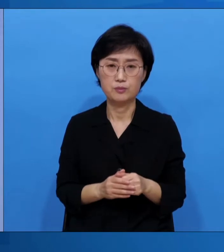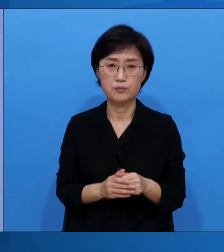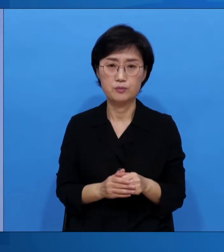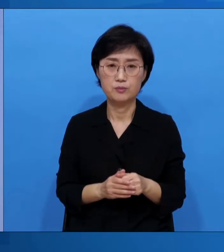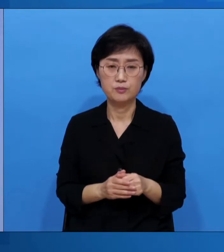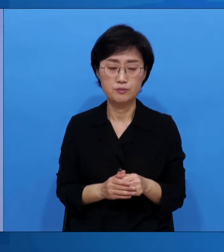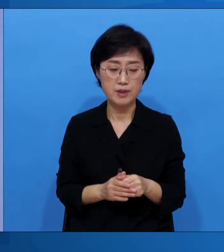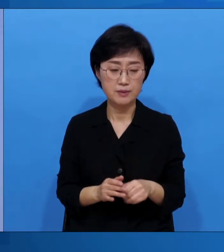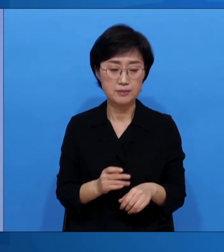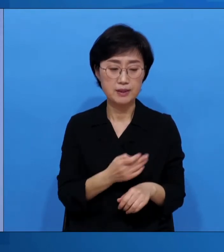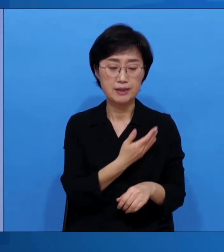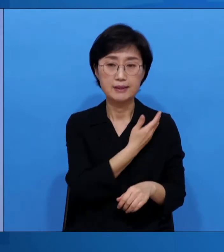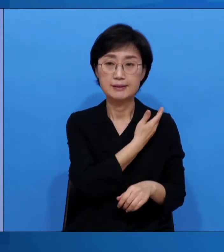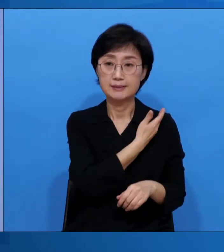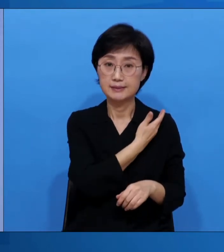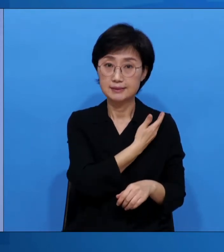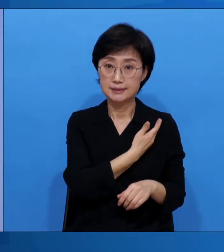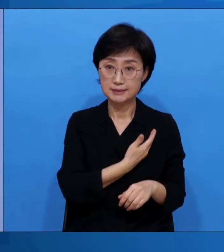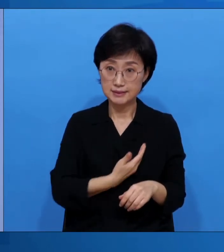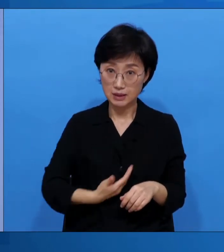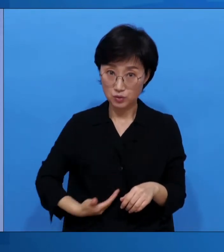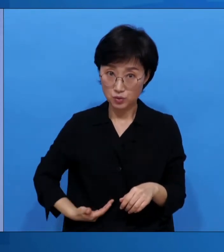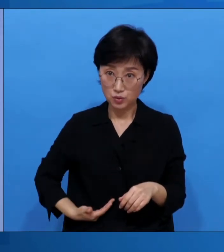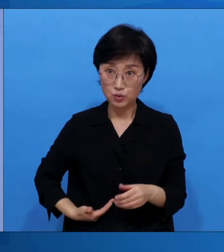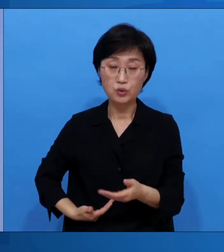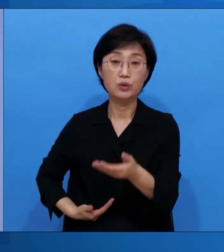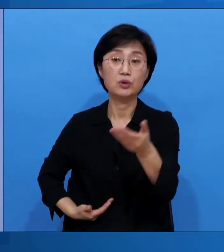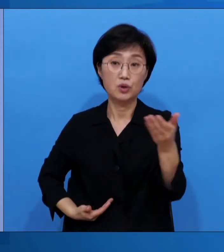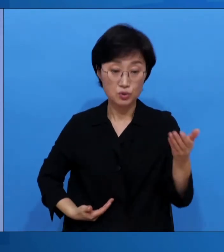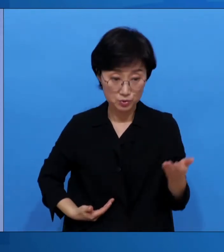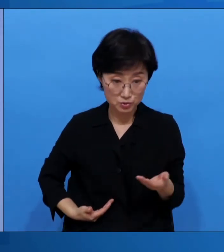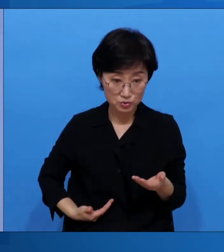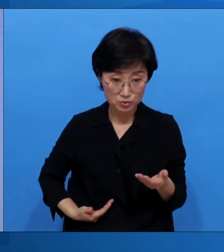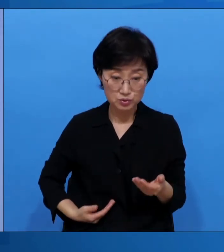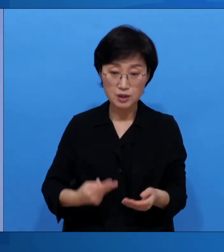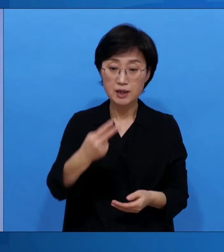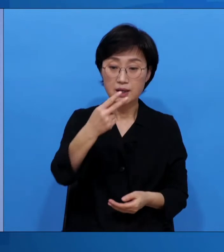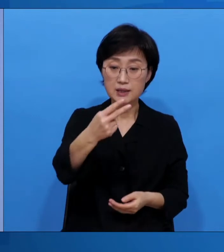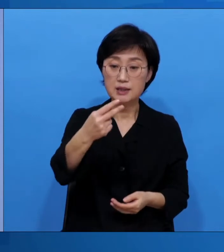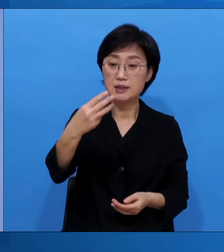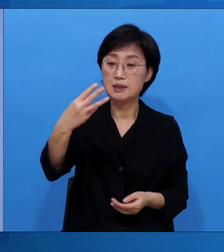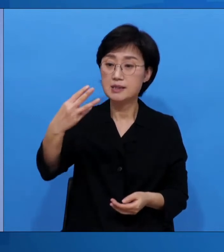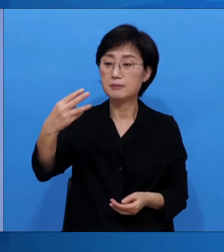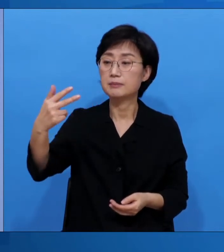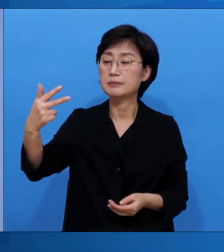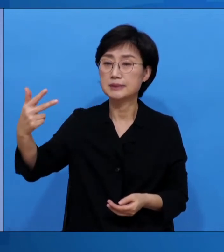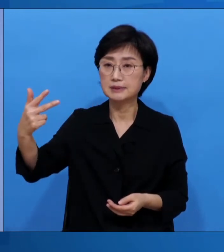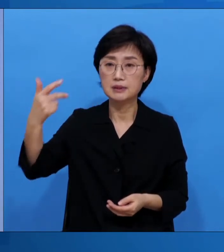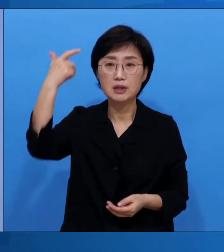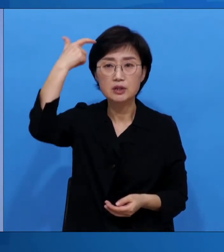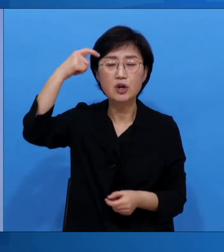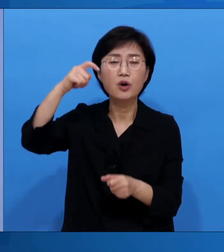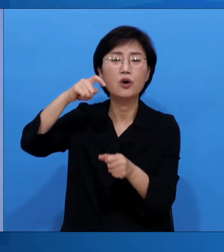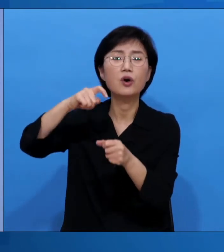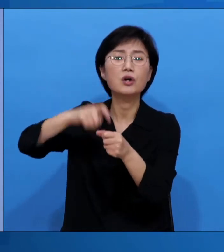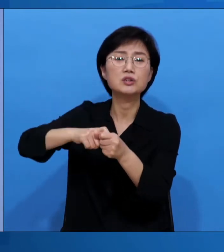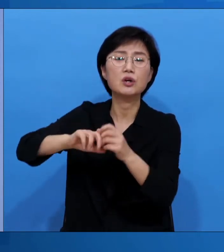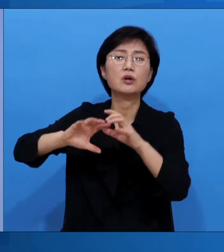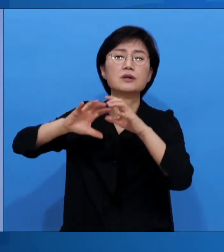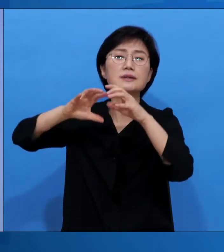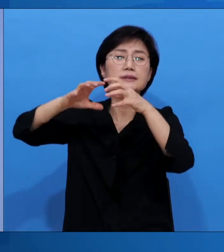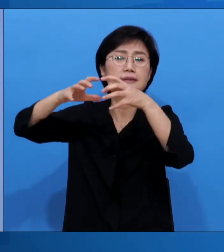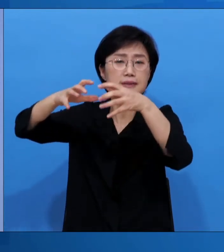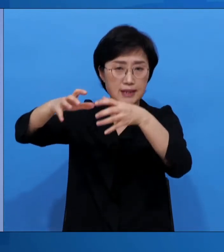사도들은 237개 나라 영적 세계를 움직이는 게 전도다. So apostles, your evangelism is moving